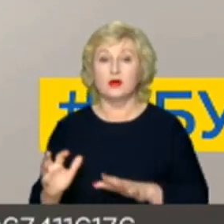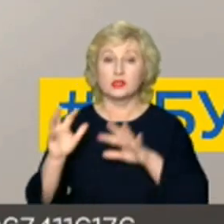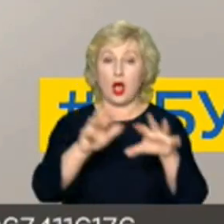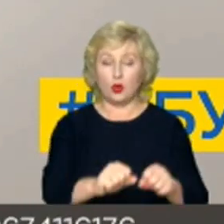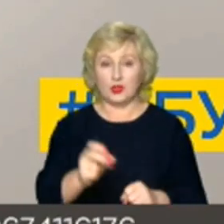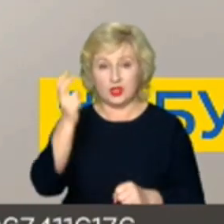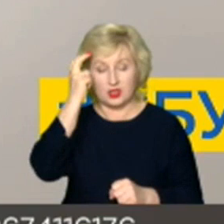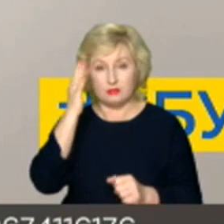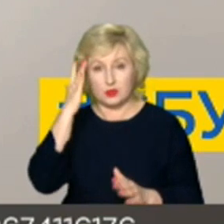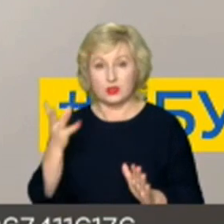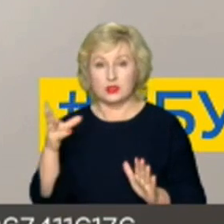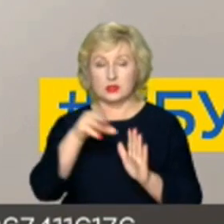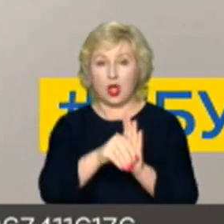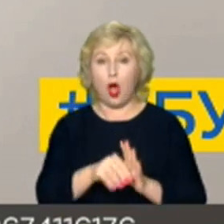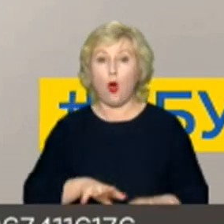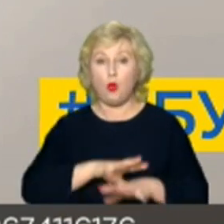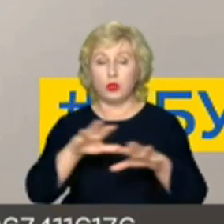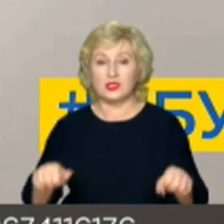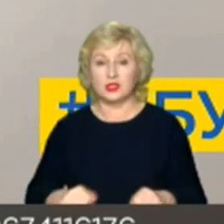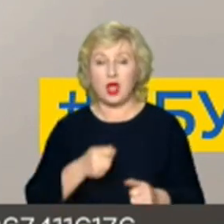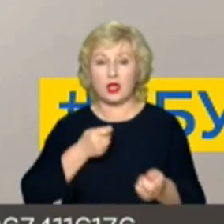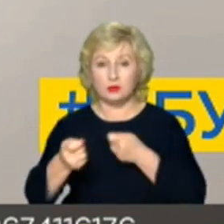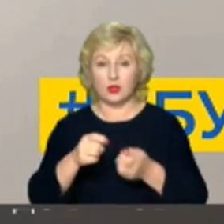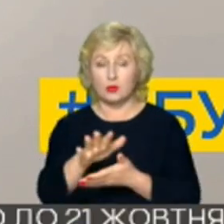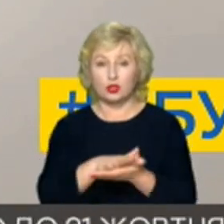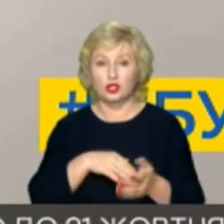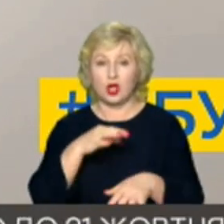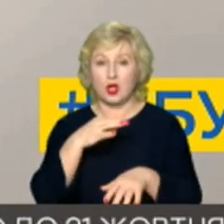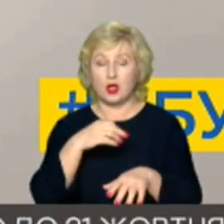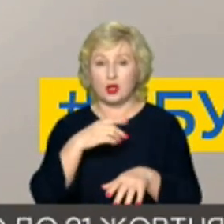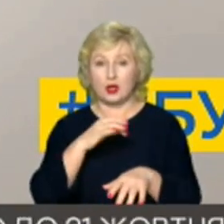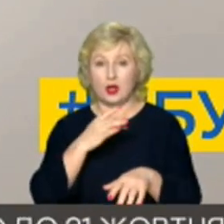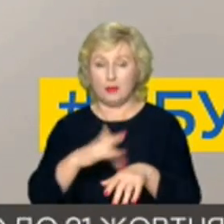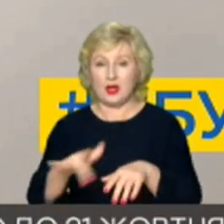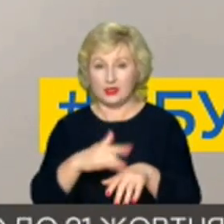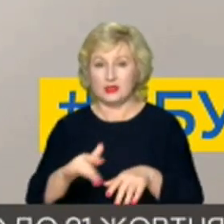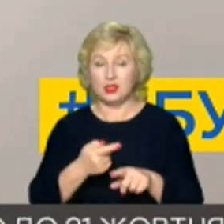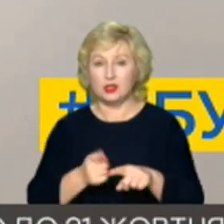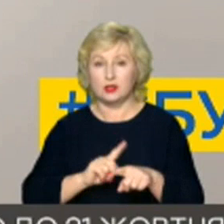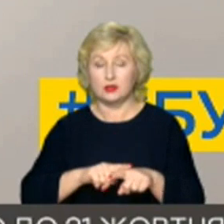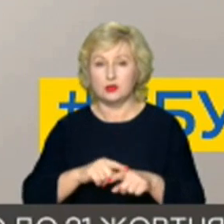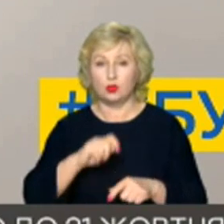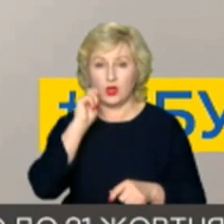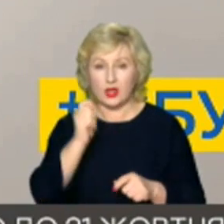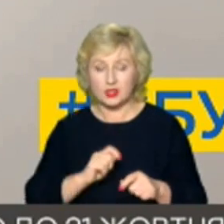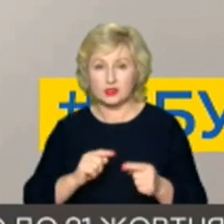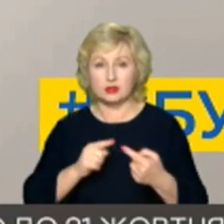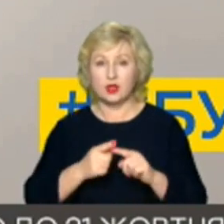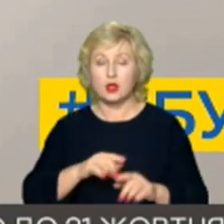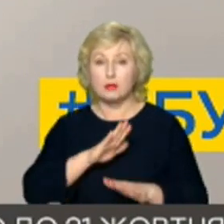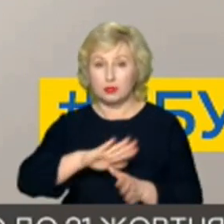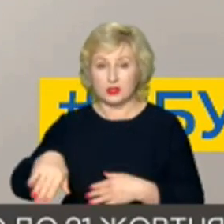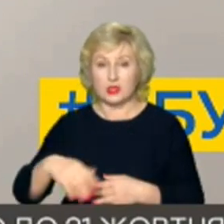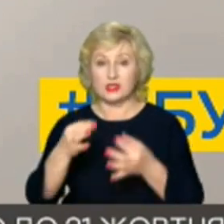увійти до складу окупаційної адміністрації і продовжити репресії проти українців. Після звільнення міста колаборант залишився